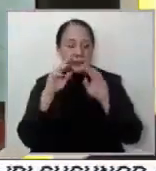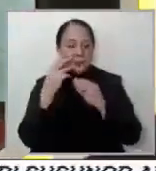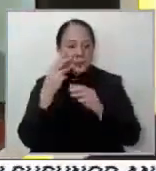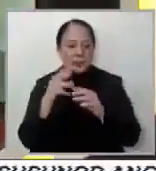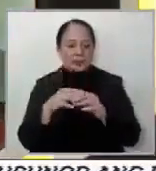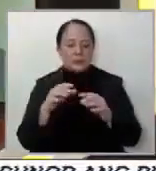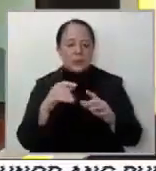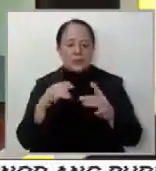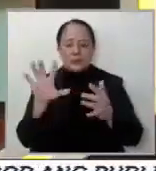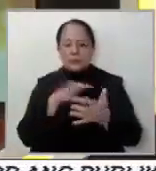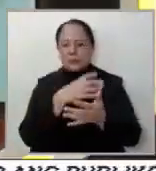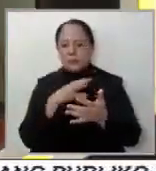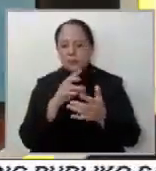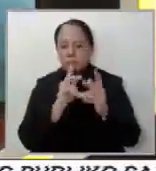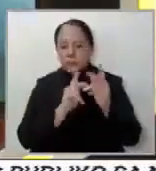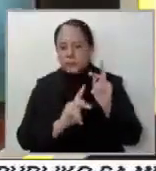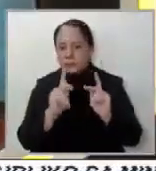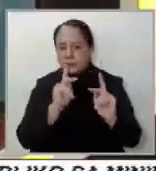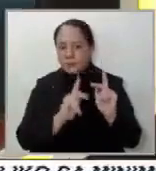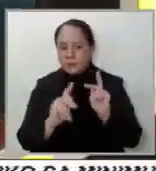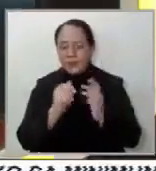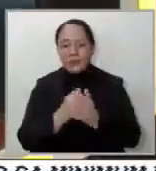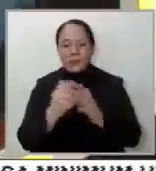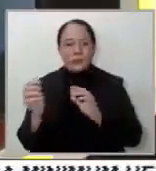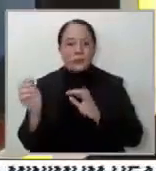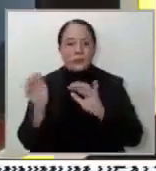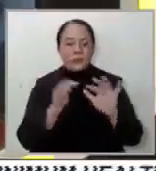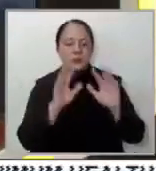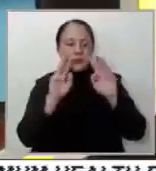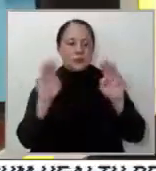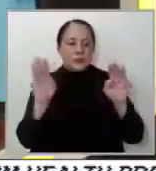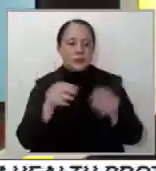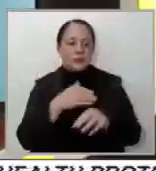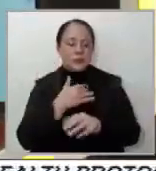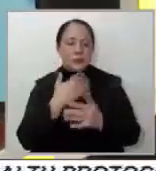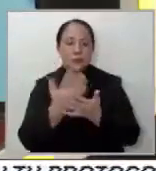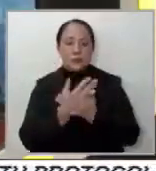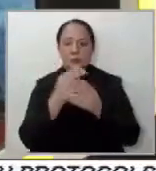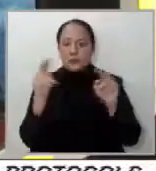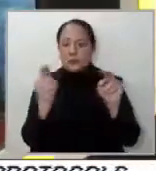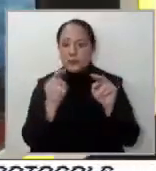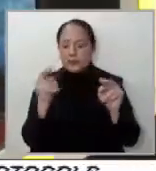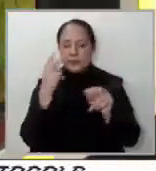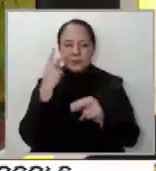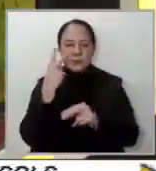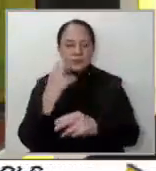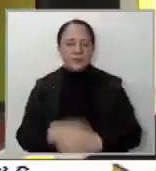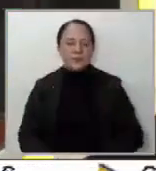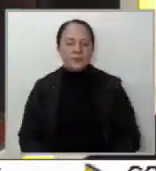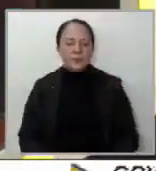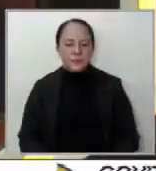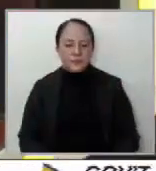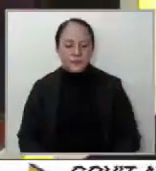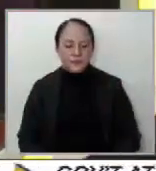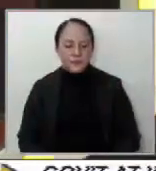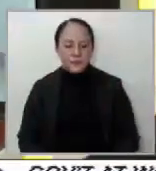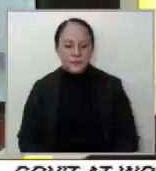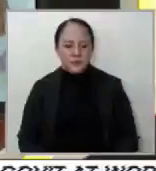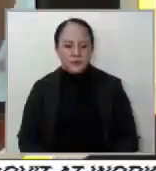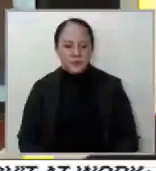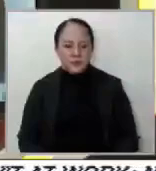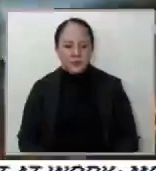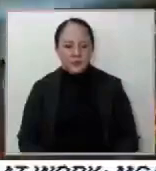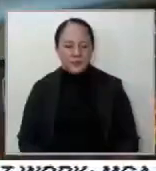performances na talaga namang dala ang Christmas vibes sa new normal setup. Panoorin yan sa report ni Ryan Lasigas. Rise and shine,